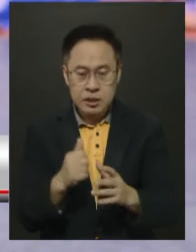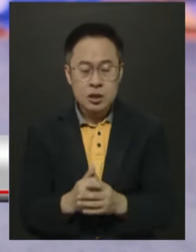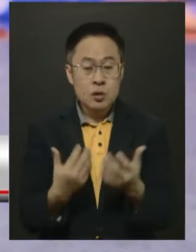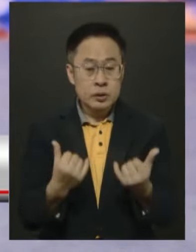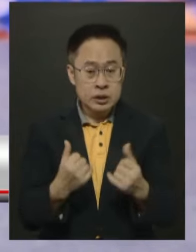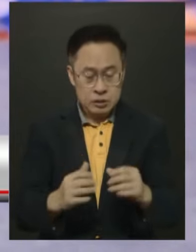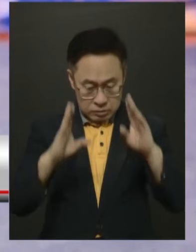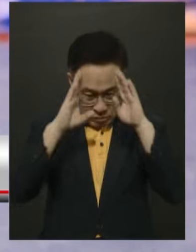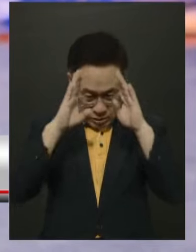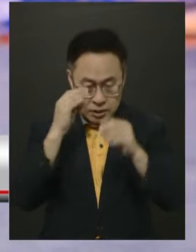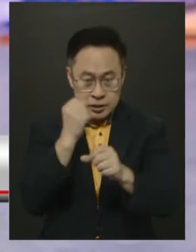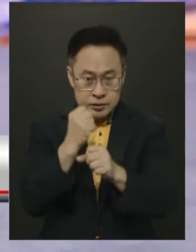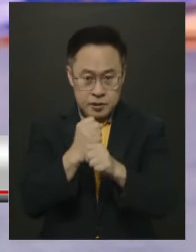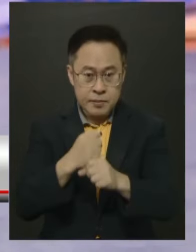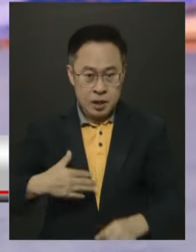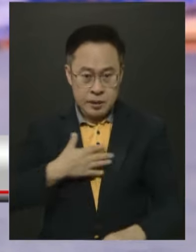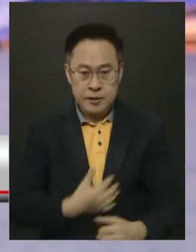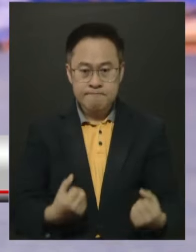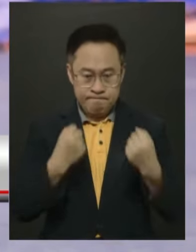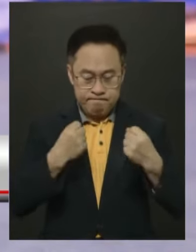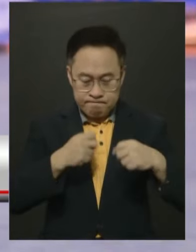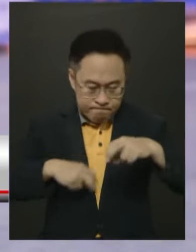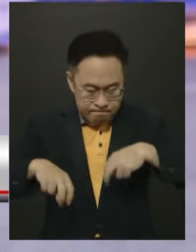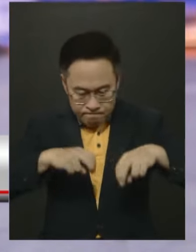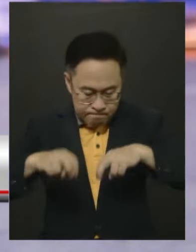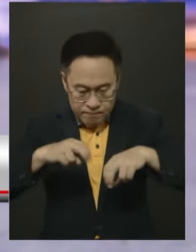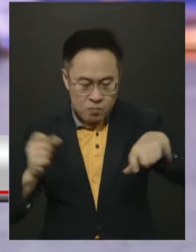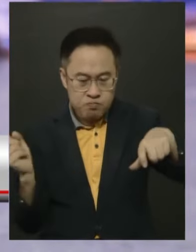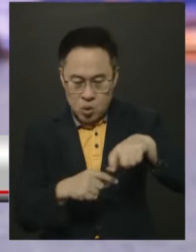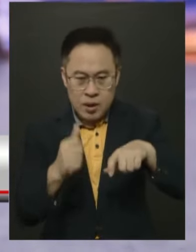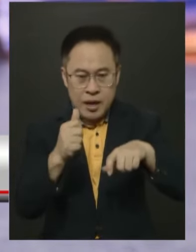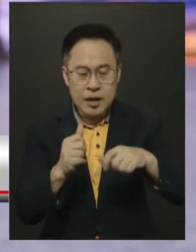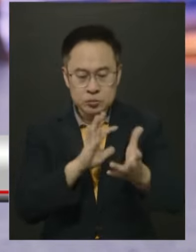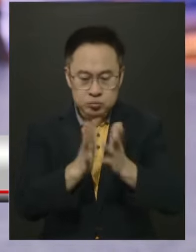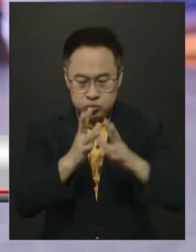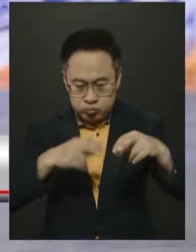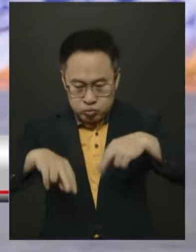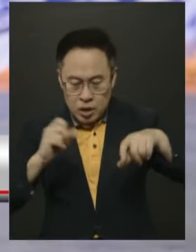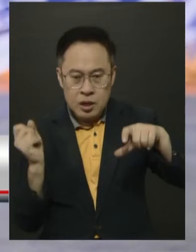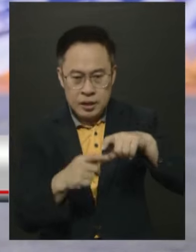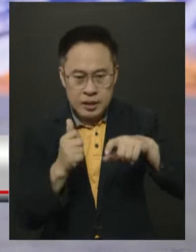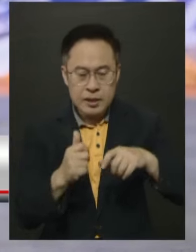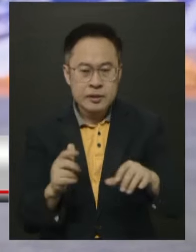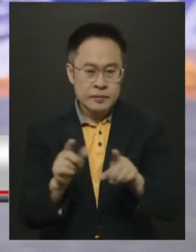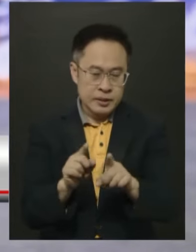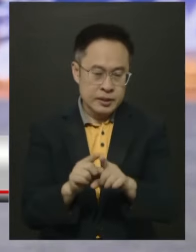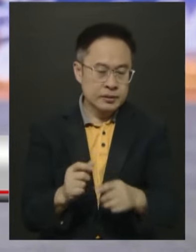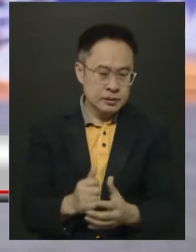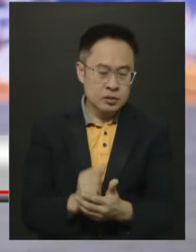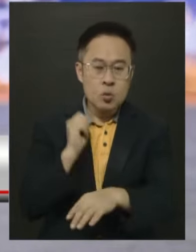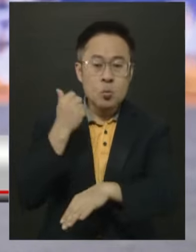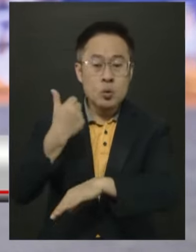งใจเต็มที่ทำร่างกายได้น่าพอใจและตัวโค้ชอุดมทวีสุขก็เคยบอกกับเจษฎาชูเดชไว้ว่